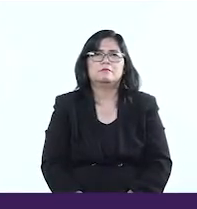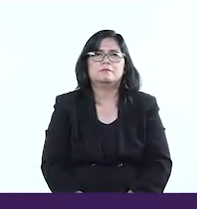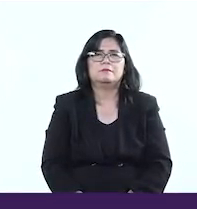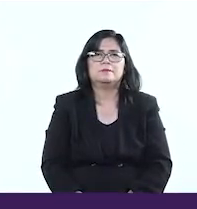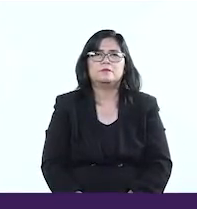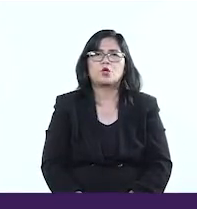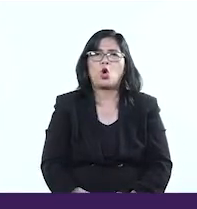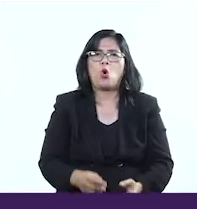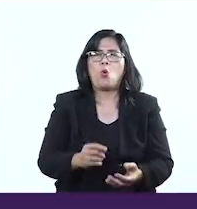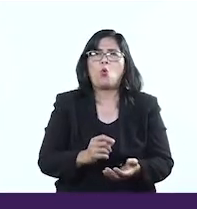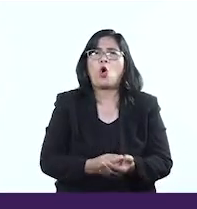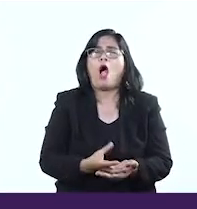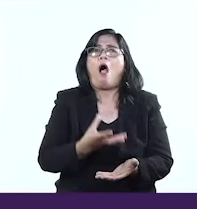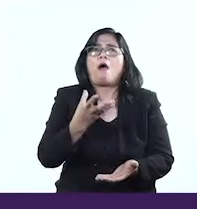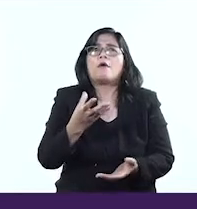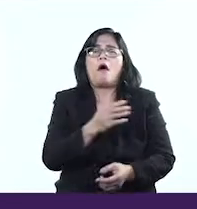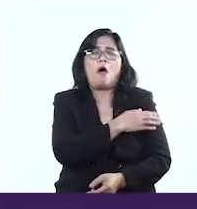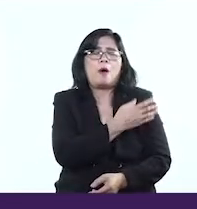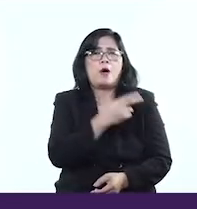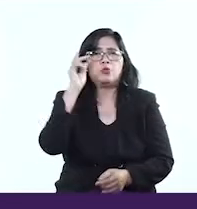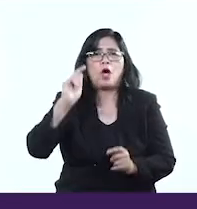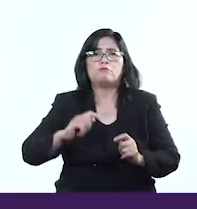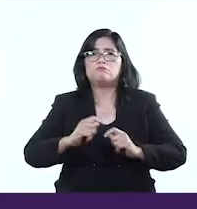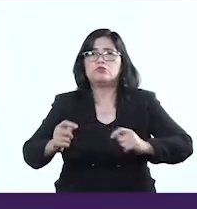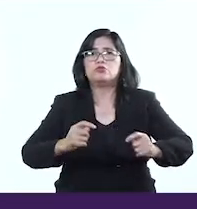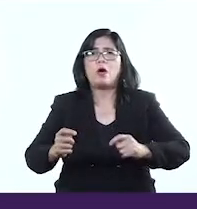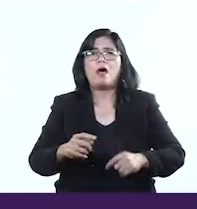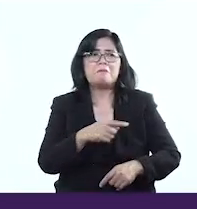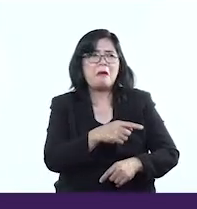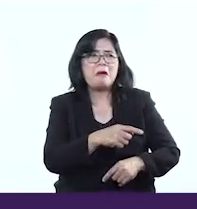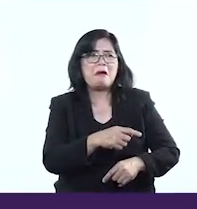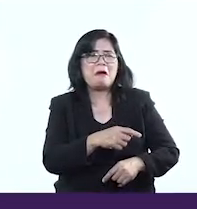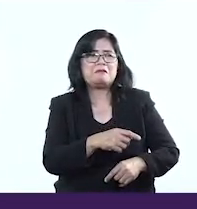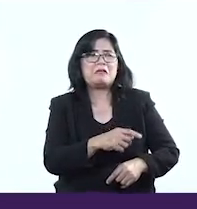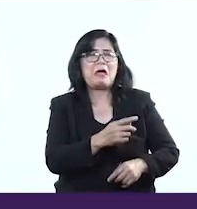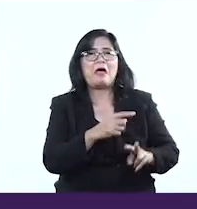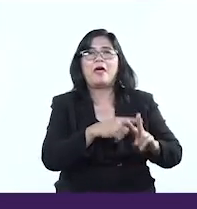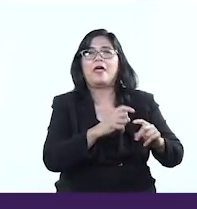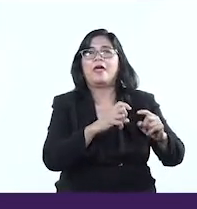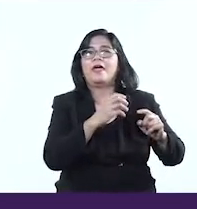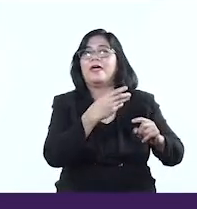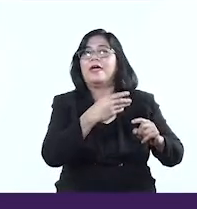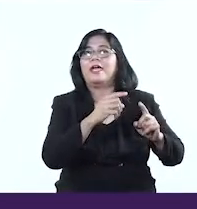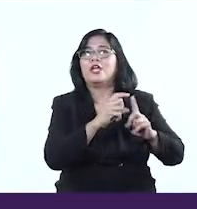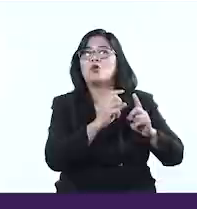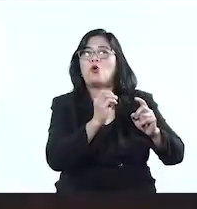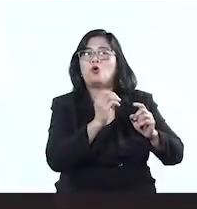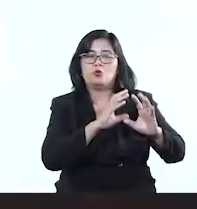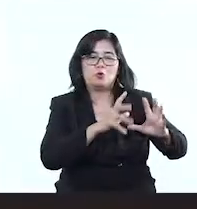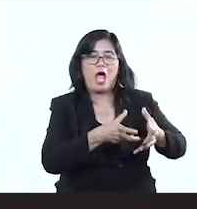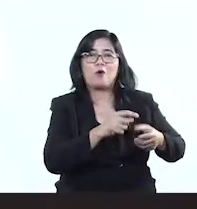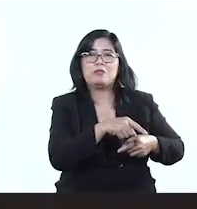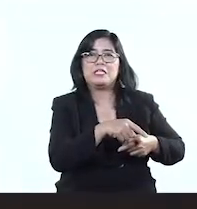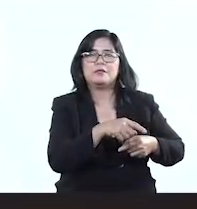sukses akhirnya kaya hamba-hamba Tuhan kepada pengusaha yang diberkati Hog Murni dia dia hedoni deh ah bilang